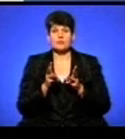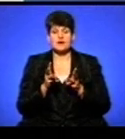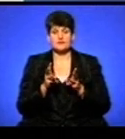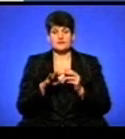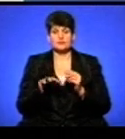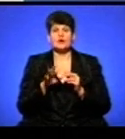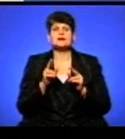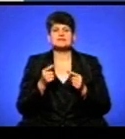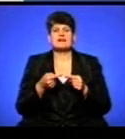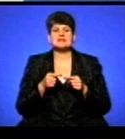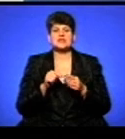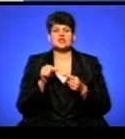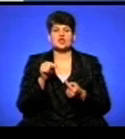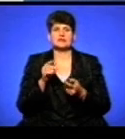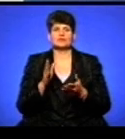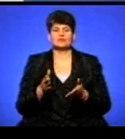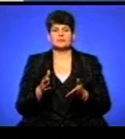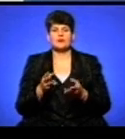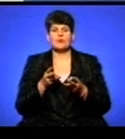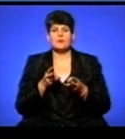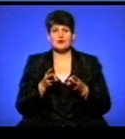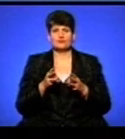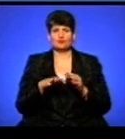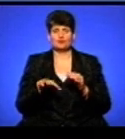це визначатиметься? Нагадайте. Опалювальна площа,